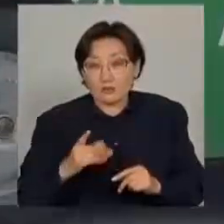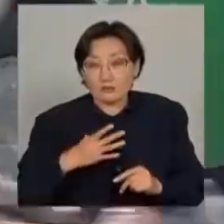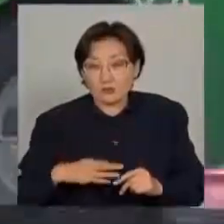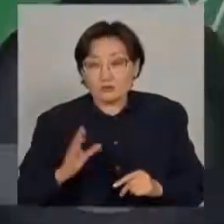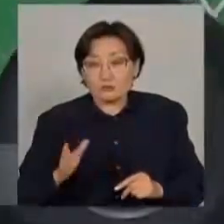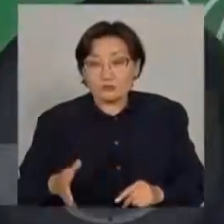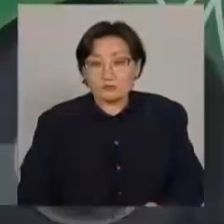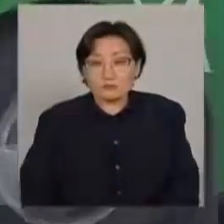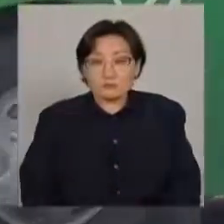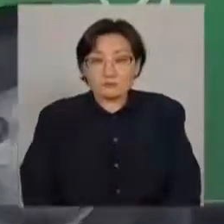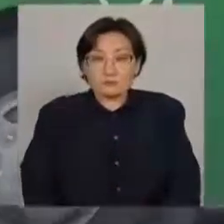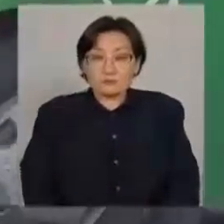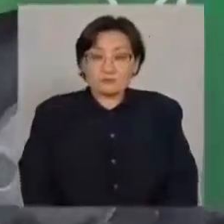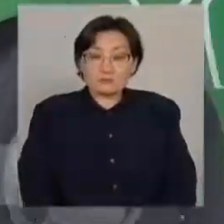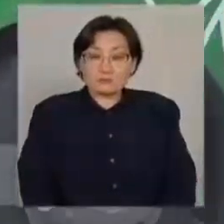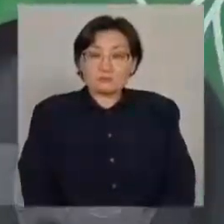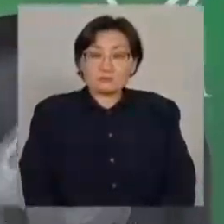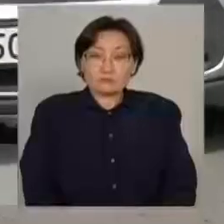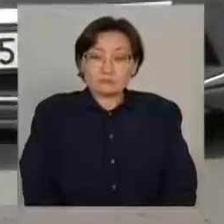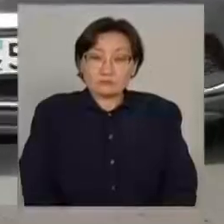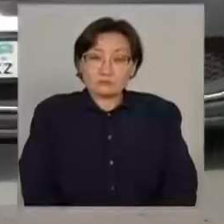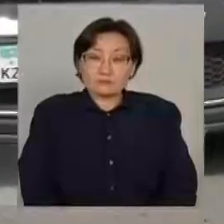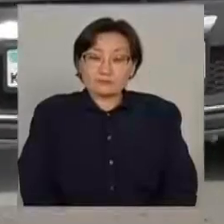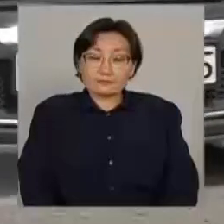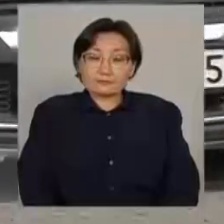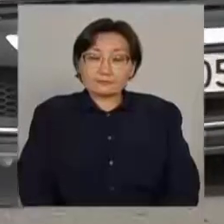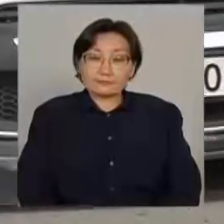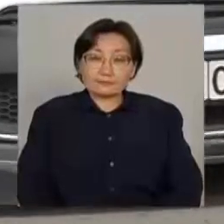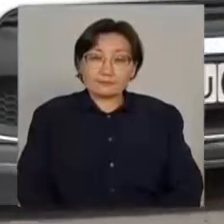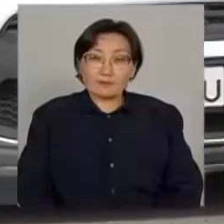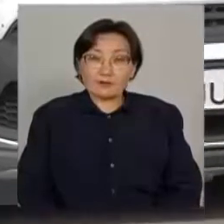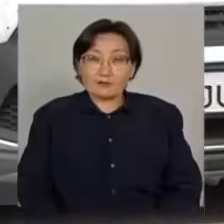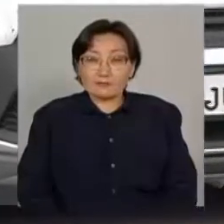Әлібек Шынтемір, Ернат Болатбек, Сағындық Нарықов, Алматы телеарнасы.